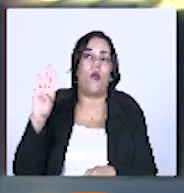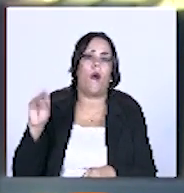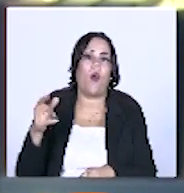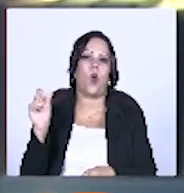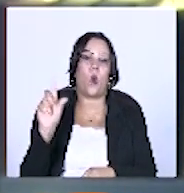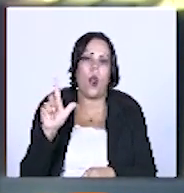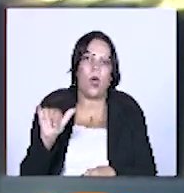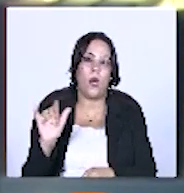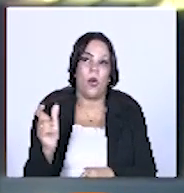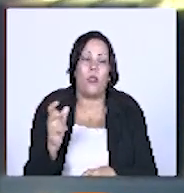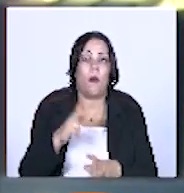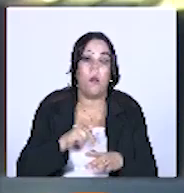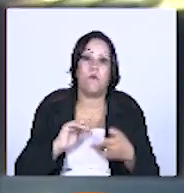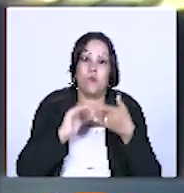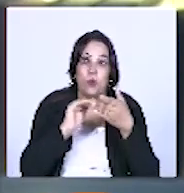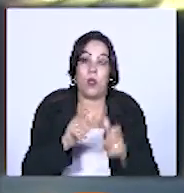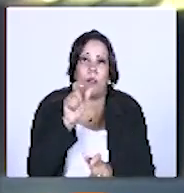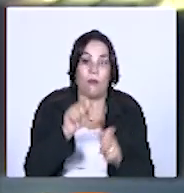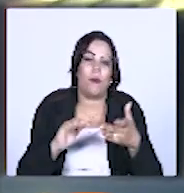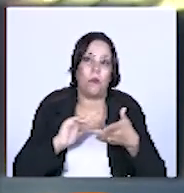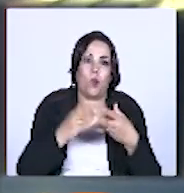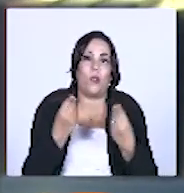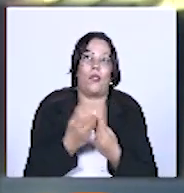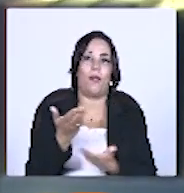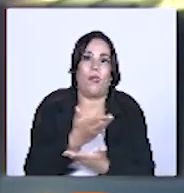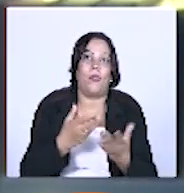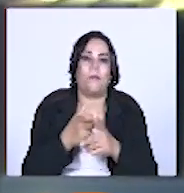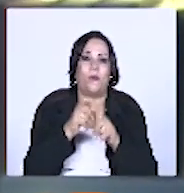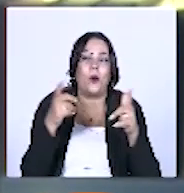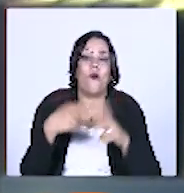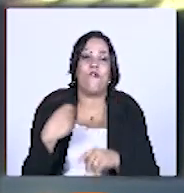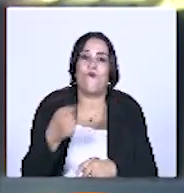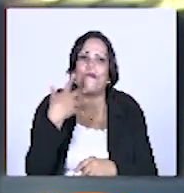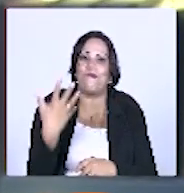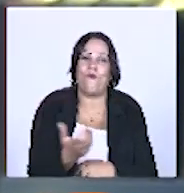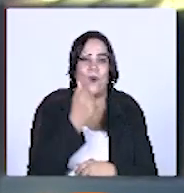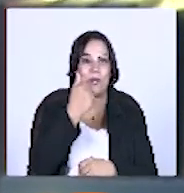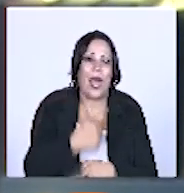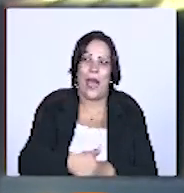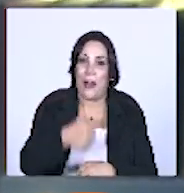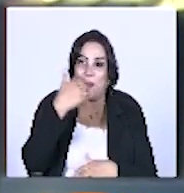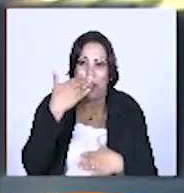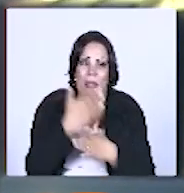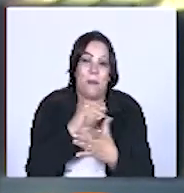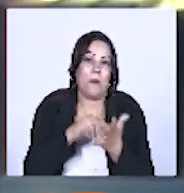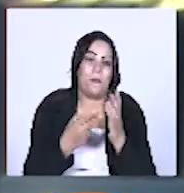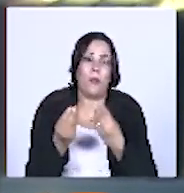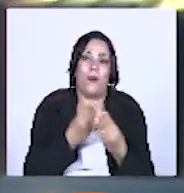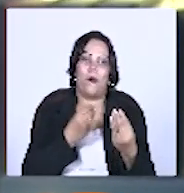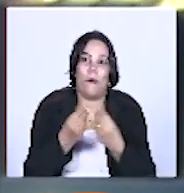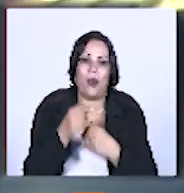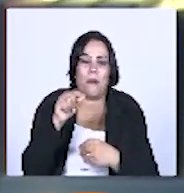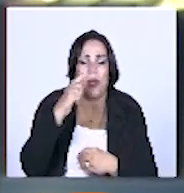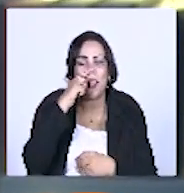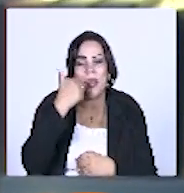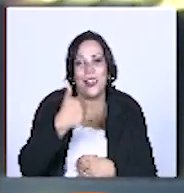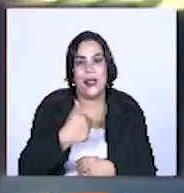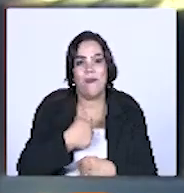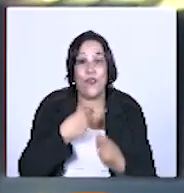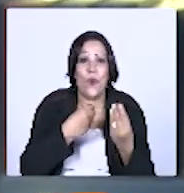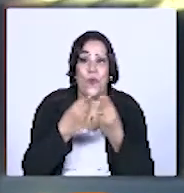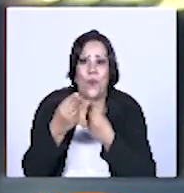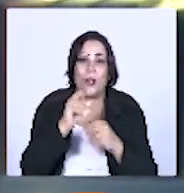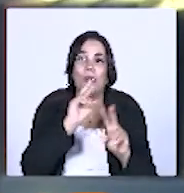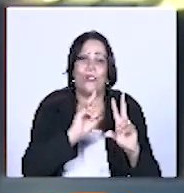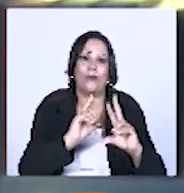وايضا ساعدهم فريق عمل واسع فرصه حلوه ان حدث هذا الحوار ونتمنى حوارات